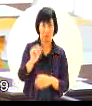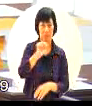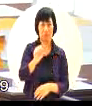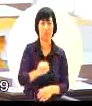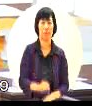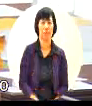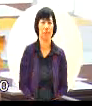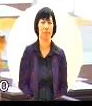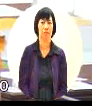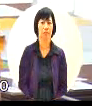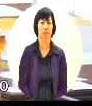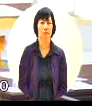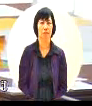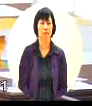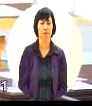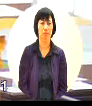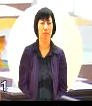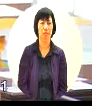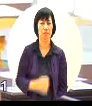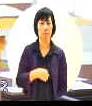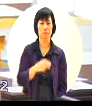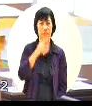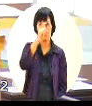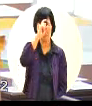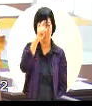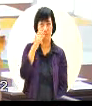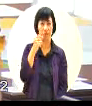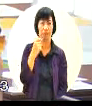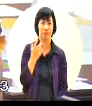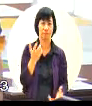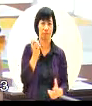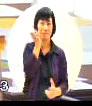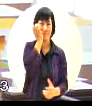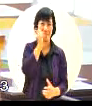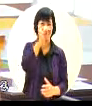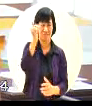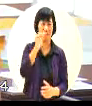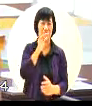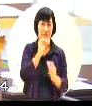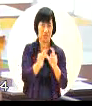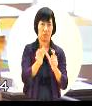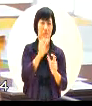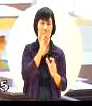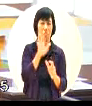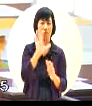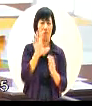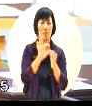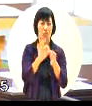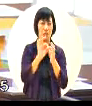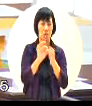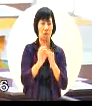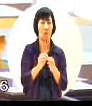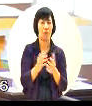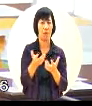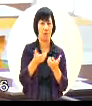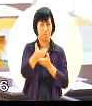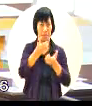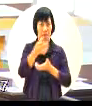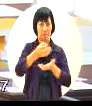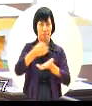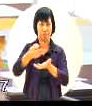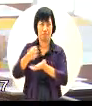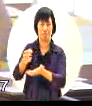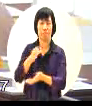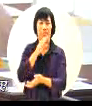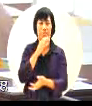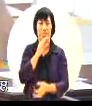无的时吼，我希望讲阮工商区会是一个拍卖市场的中心，有一个批发市场的中心，因为我希